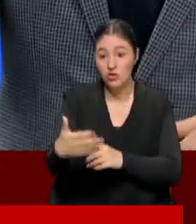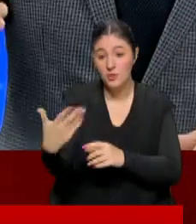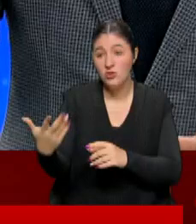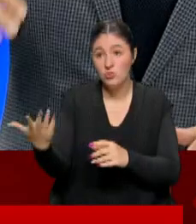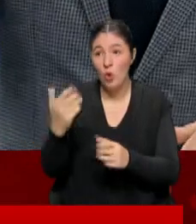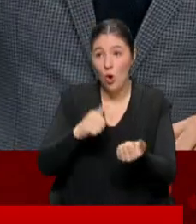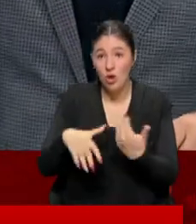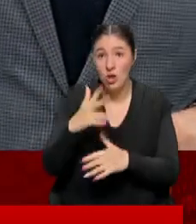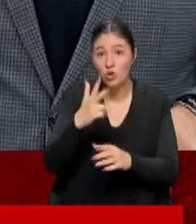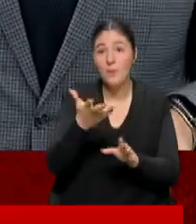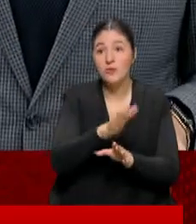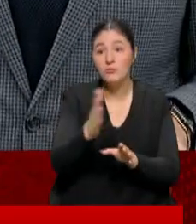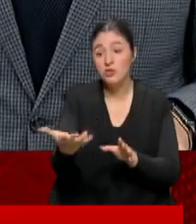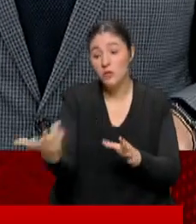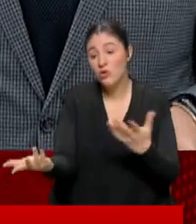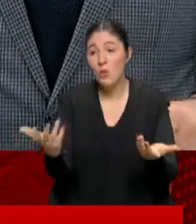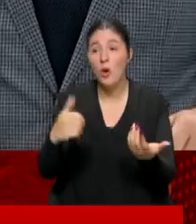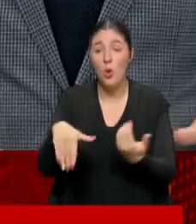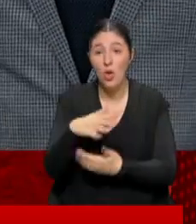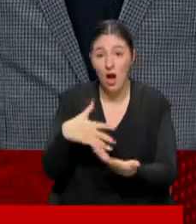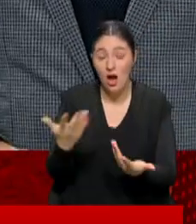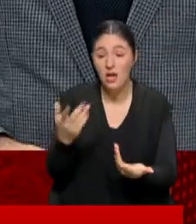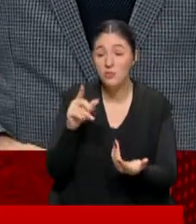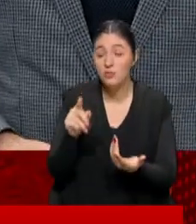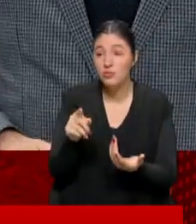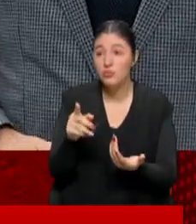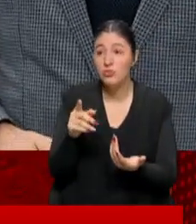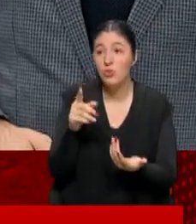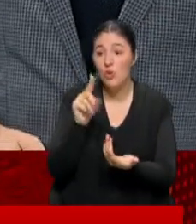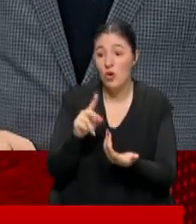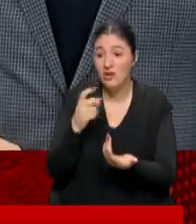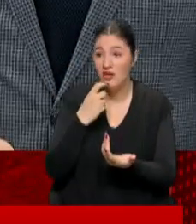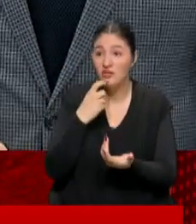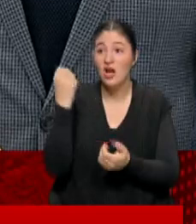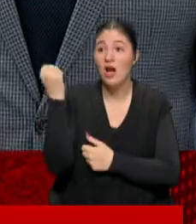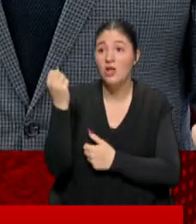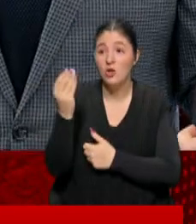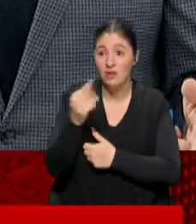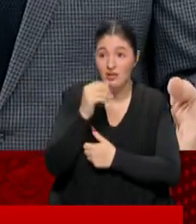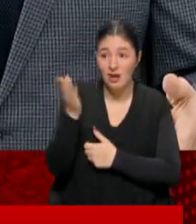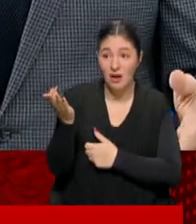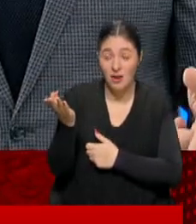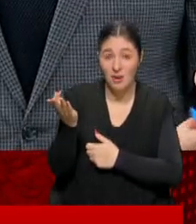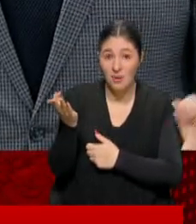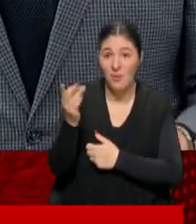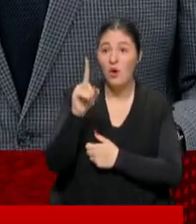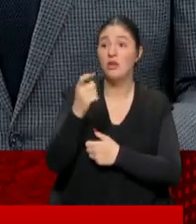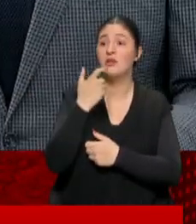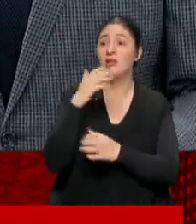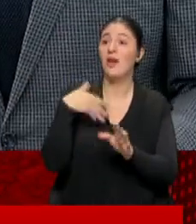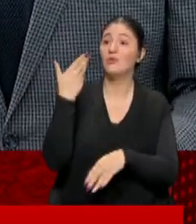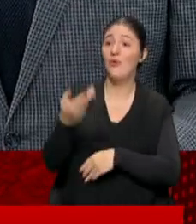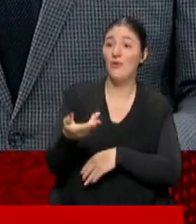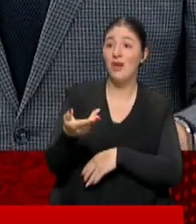vaka üç ayrı Gardiyan şimdi bu adam Eee 10 17 yaşında katil olmuş bir adam 16 yıl